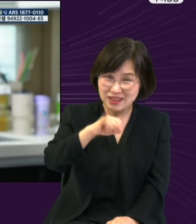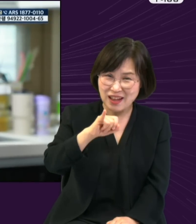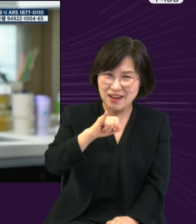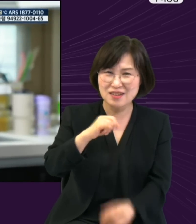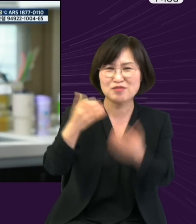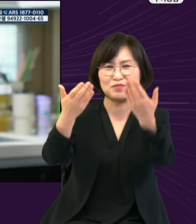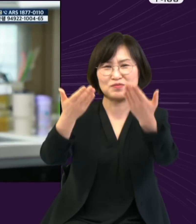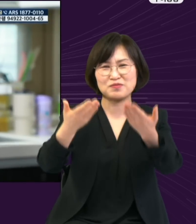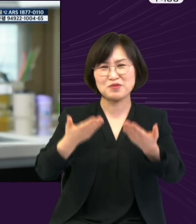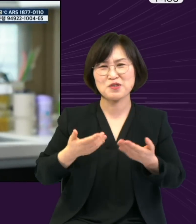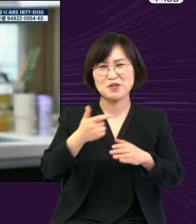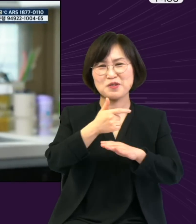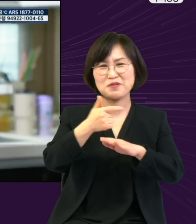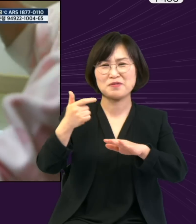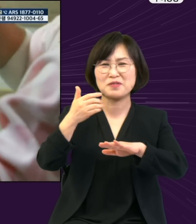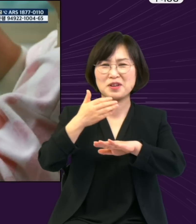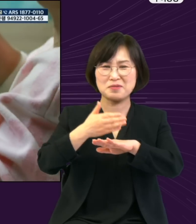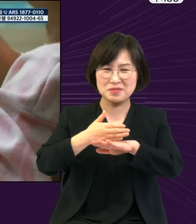보내주셔서 감사합니다.